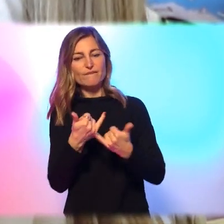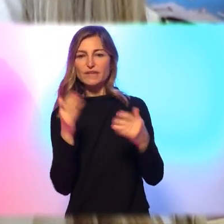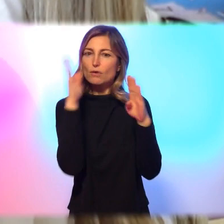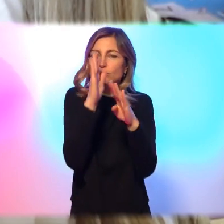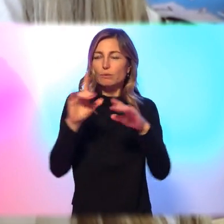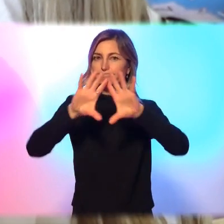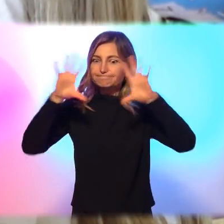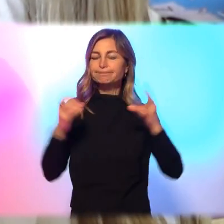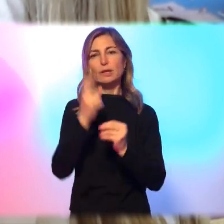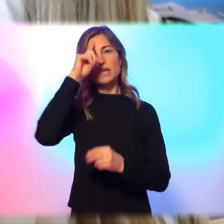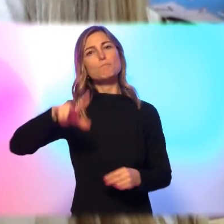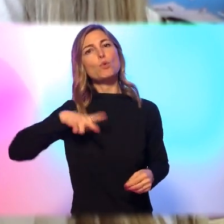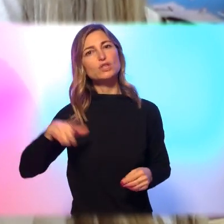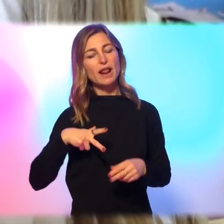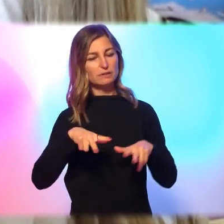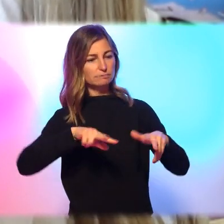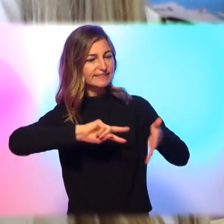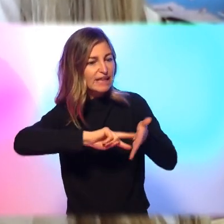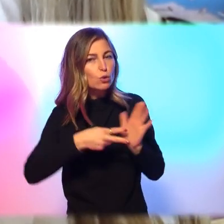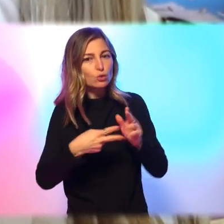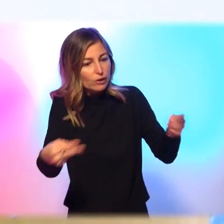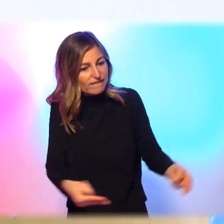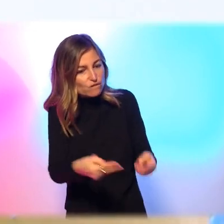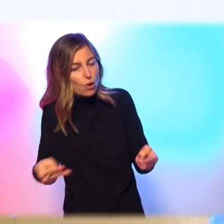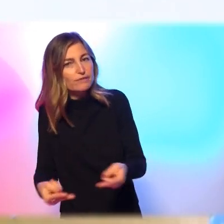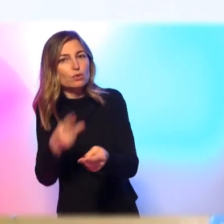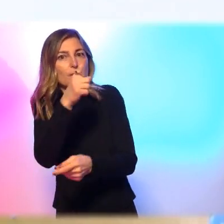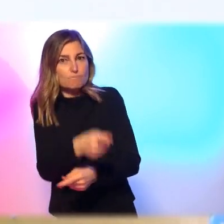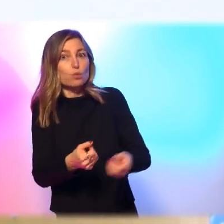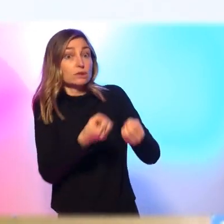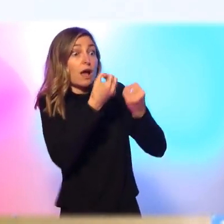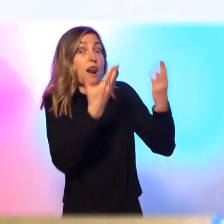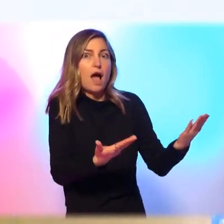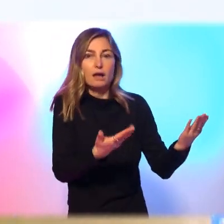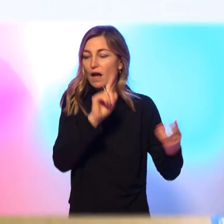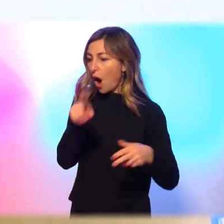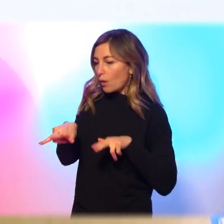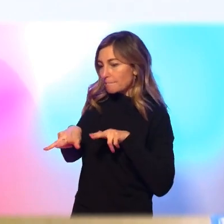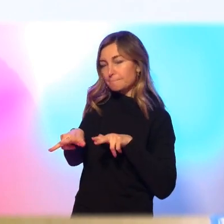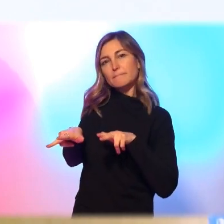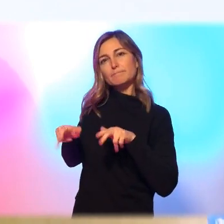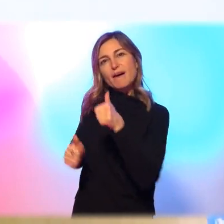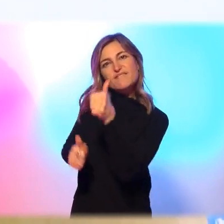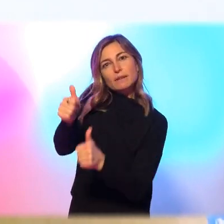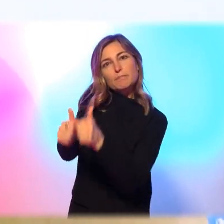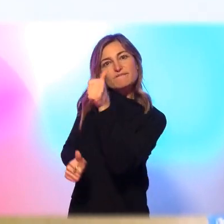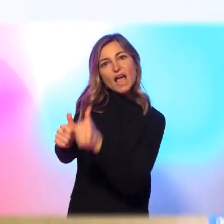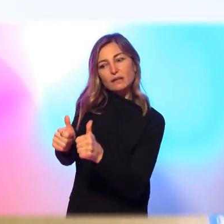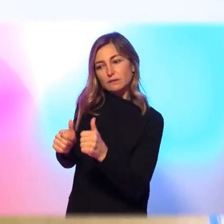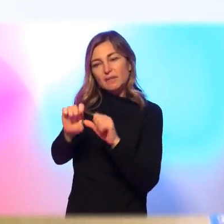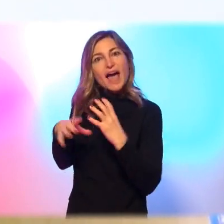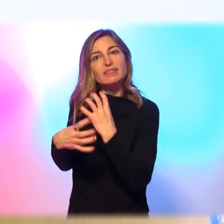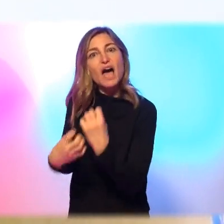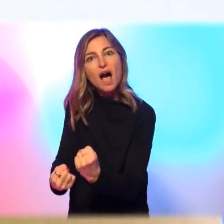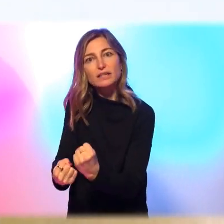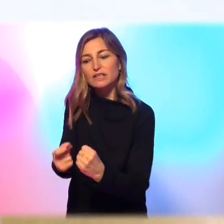die Nachhaltigkeit und unseren Einklang mit der Natur nachdenken müssen. Dass wir natürlich auch ganz moderne Technologien fördern, dass wir